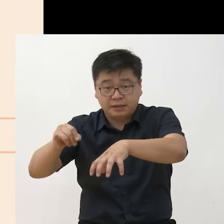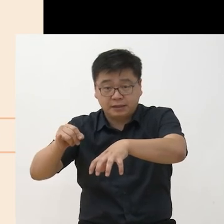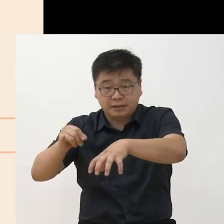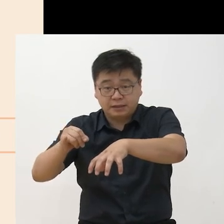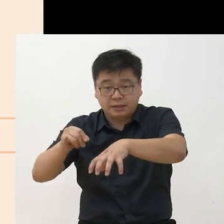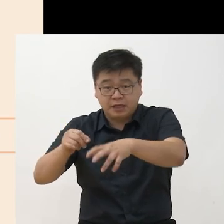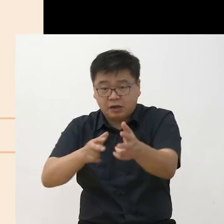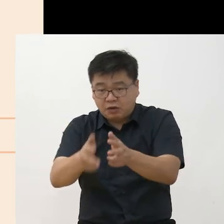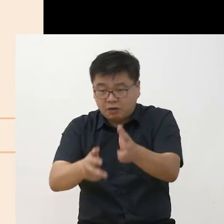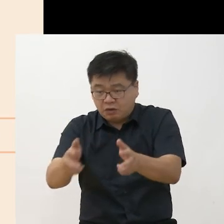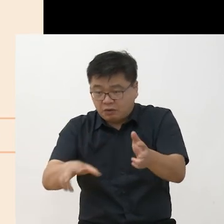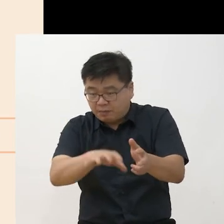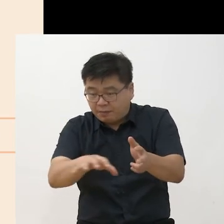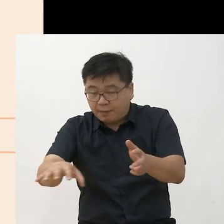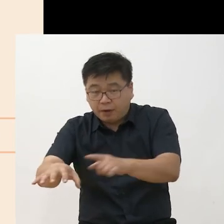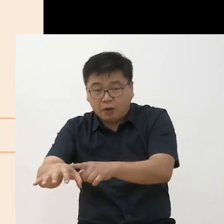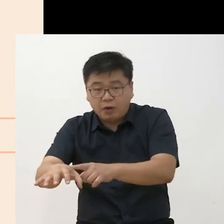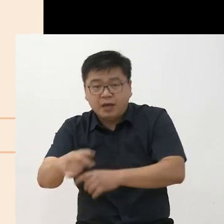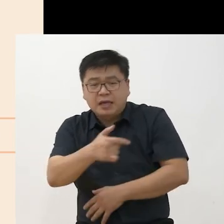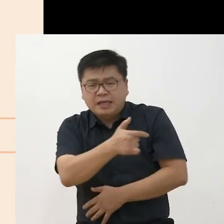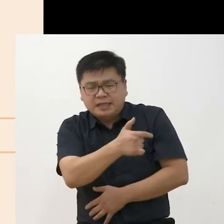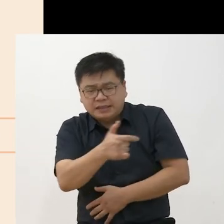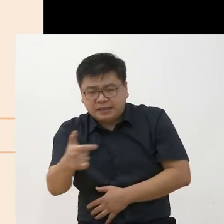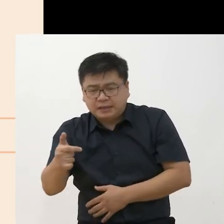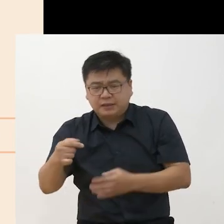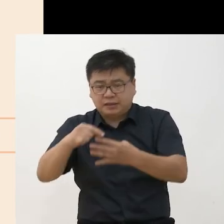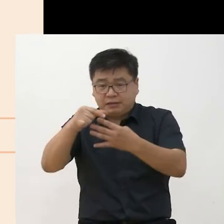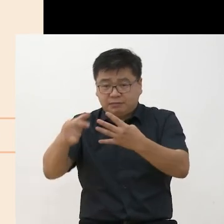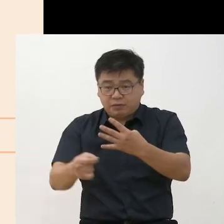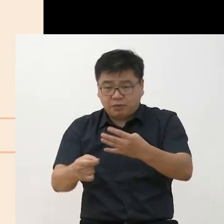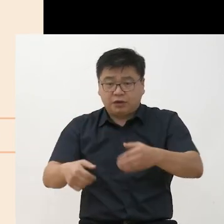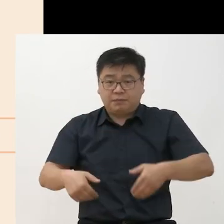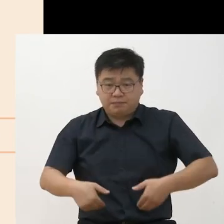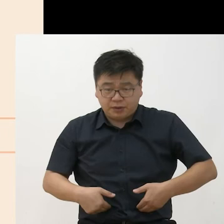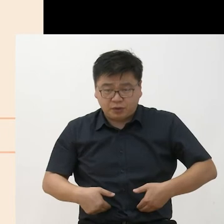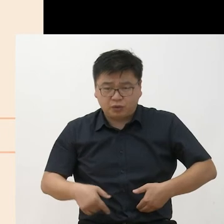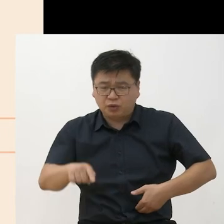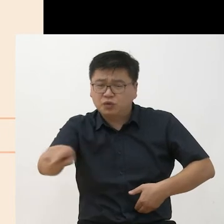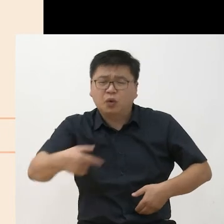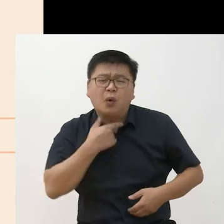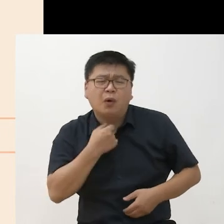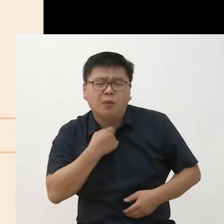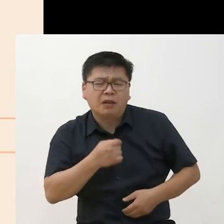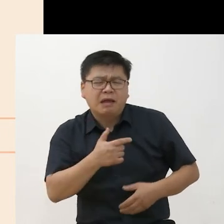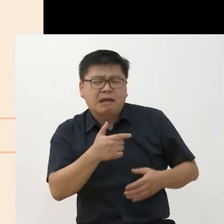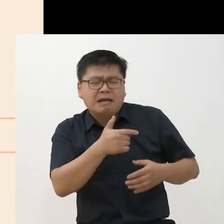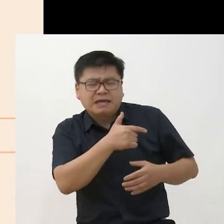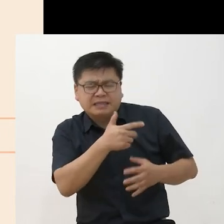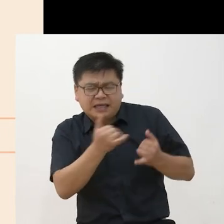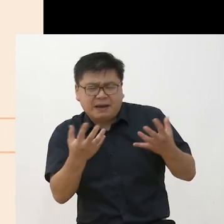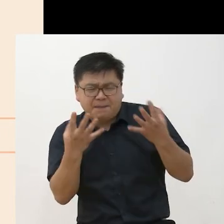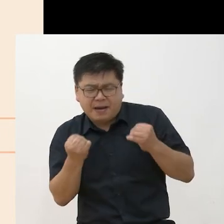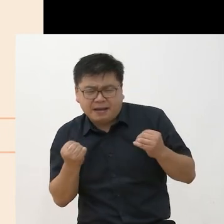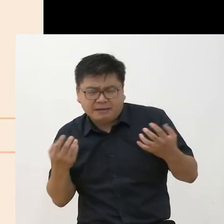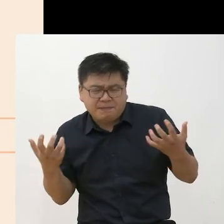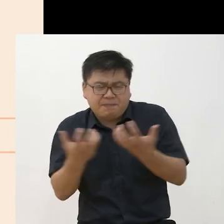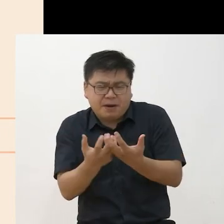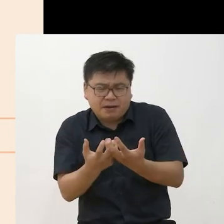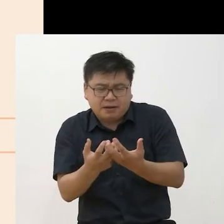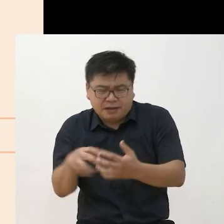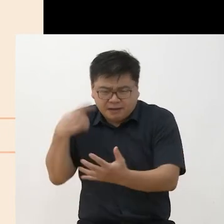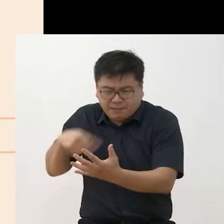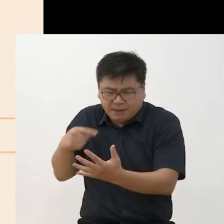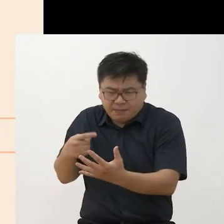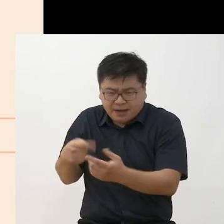대로 대규모 프로그램이 필요하고 또 희망하고 있기 때문에 1억 원 이내에서